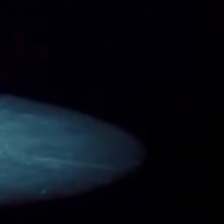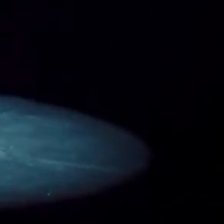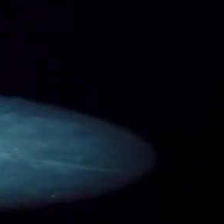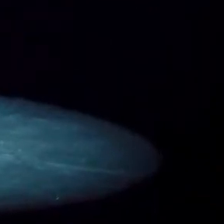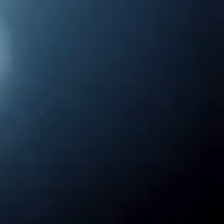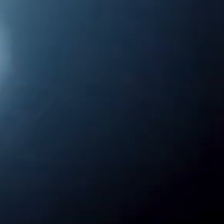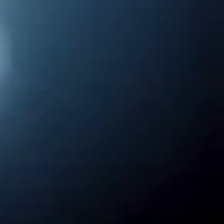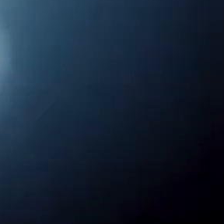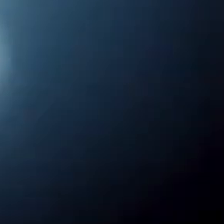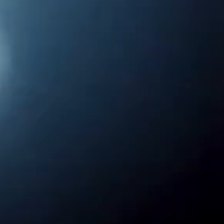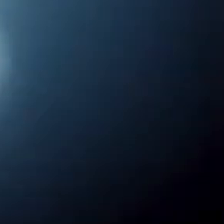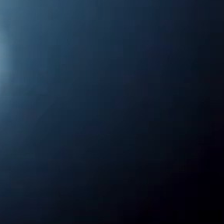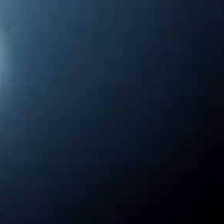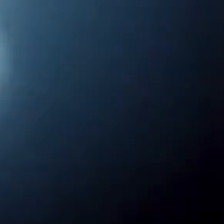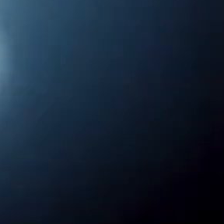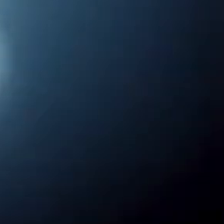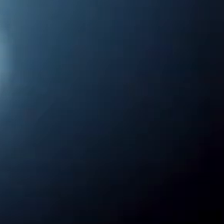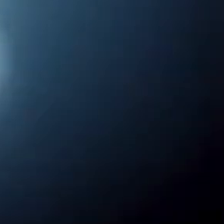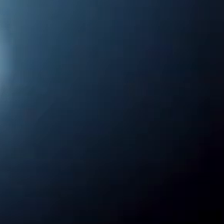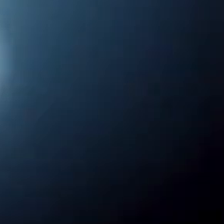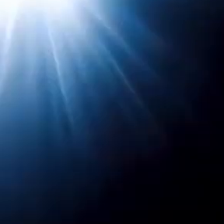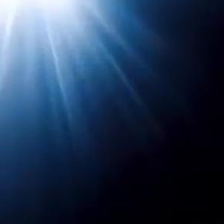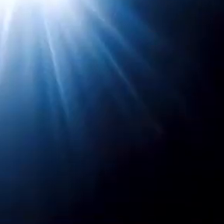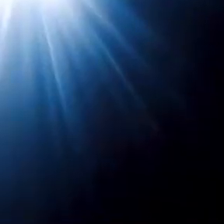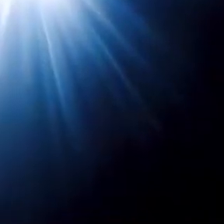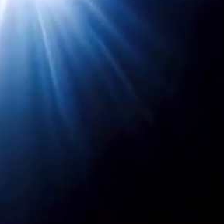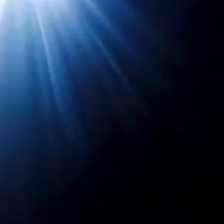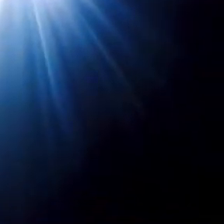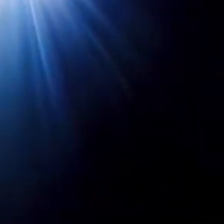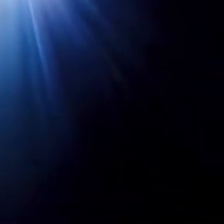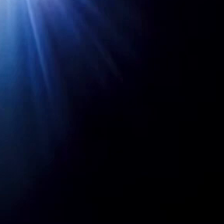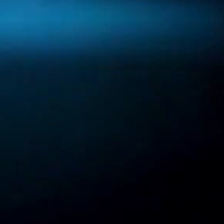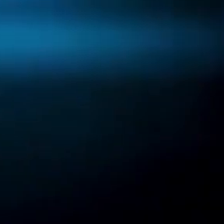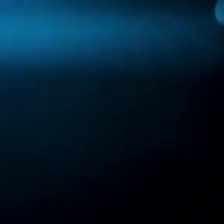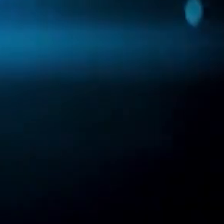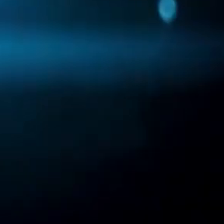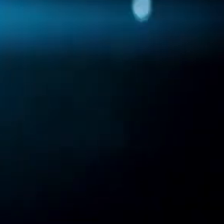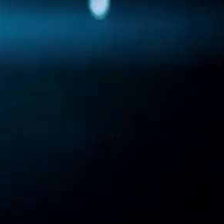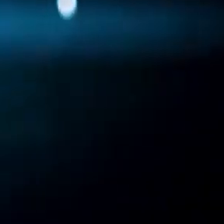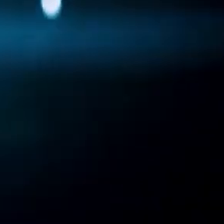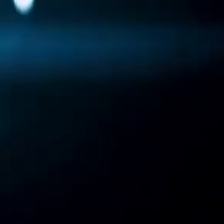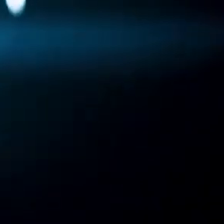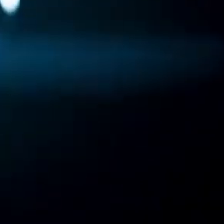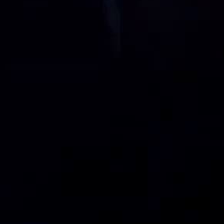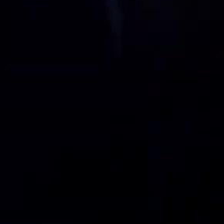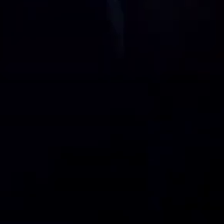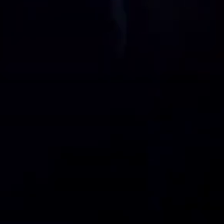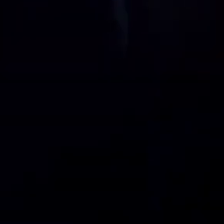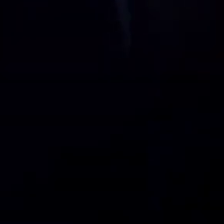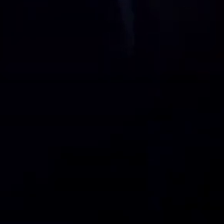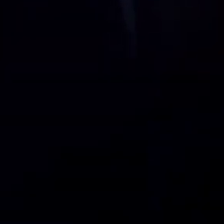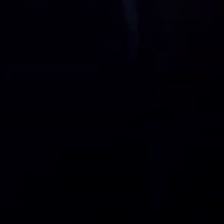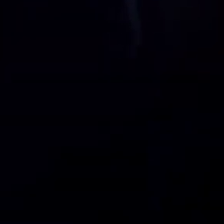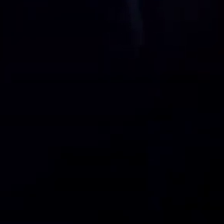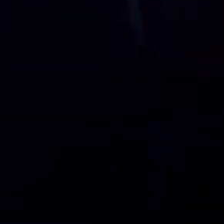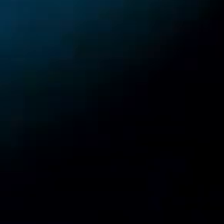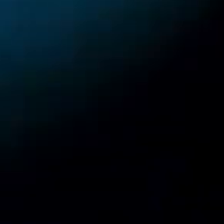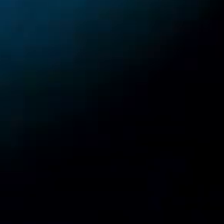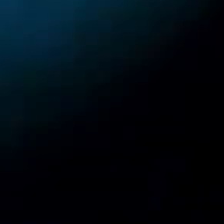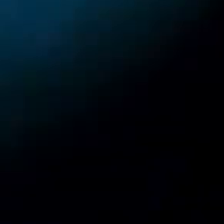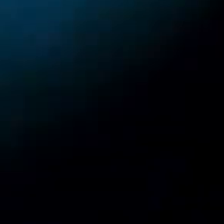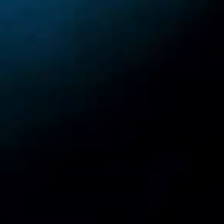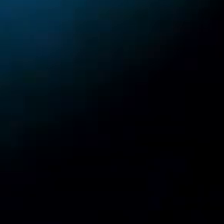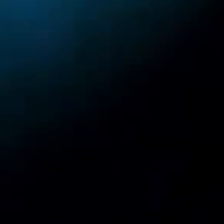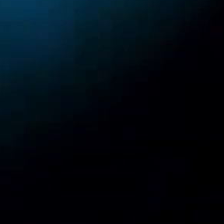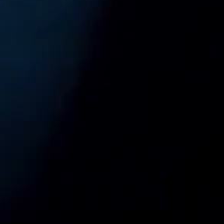sute de mii de oameni invitații lui sunt cel mai greu de abordat întrebările lui